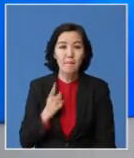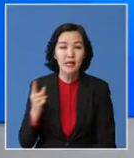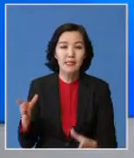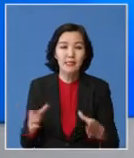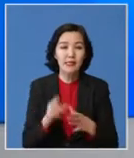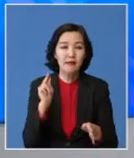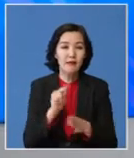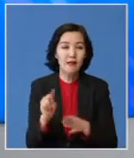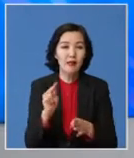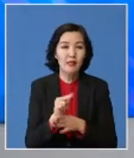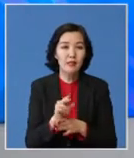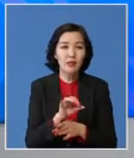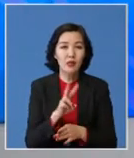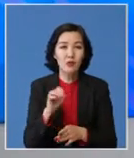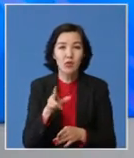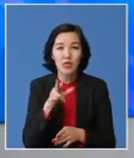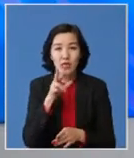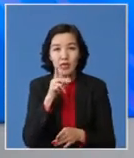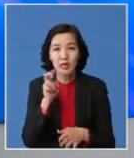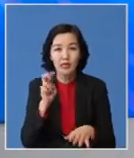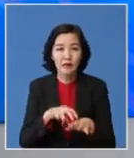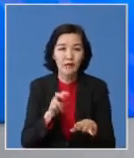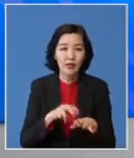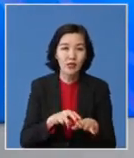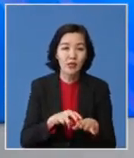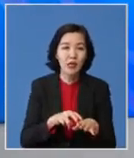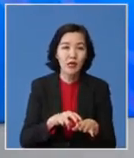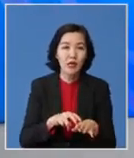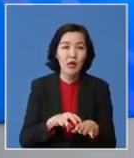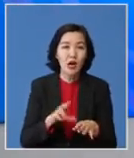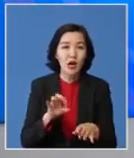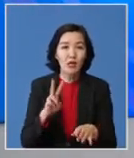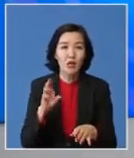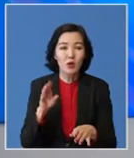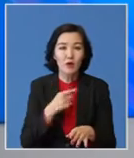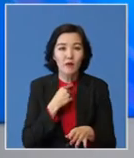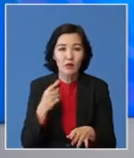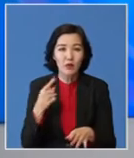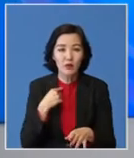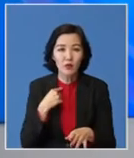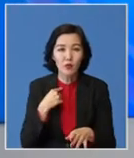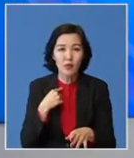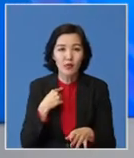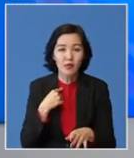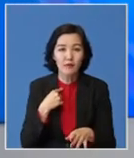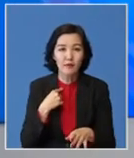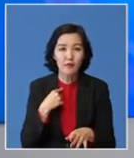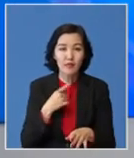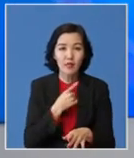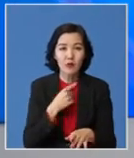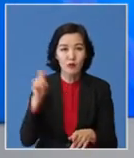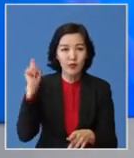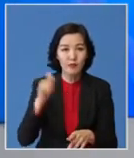Мастер-класс от южнокорейских врачей-онкологов в Талдыкургане. В минувшие выходные в областной центр прибыл известный